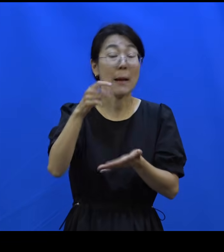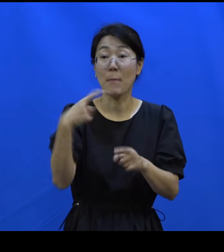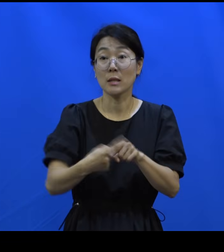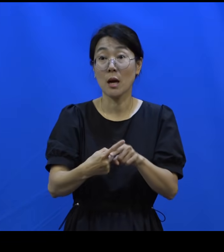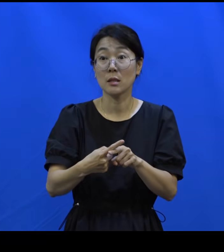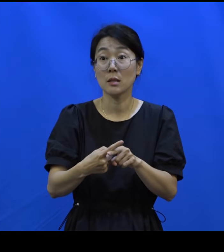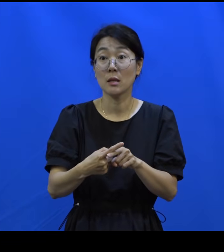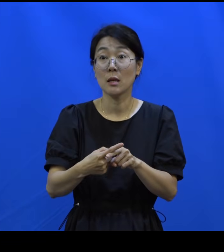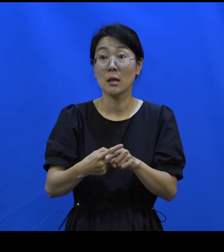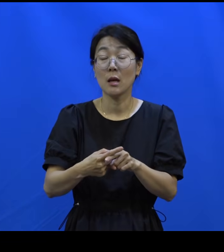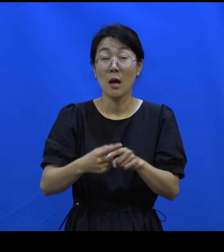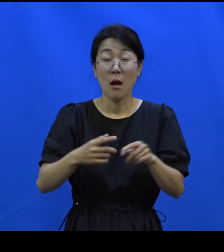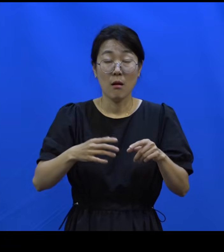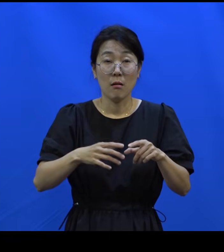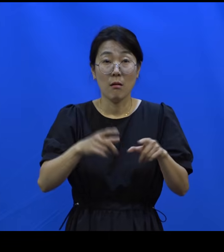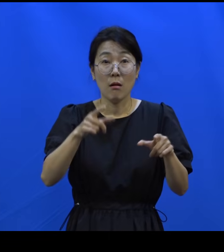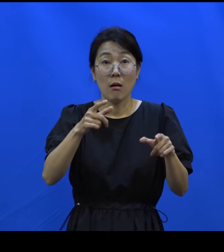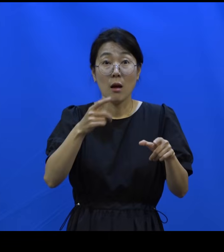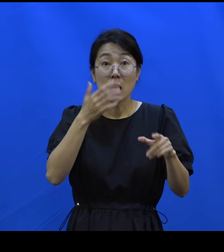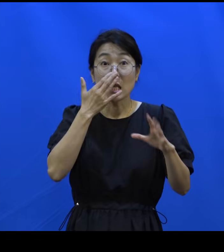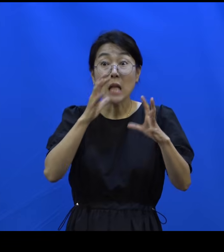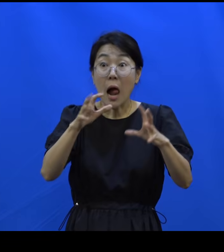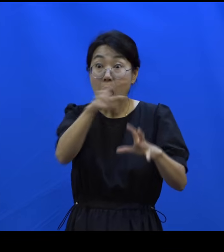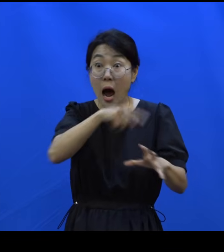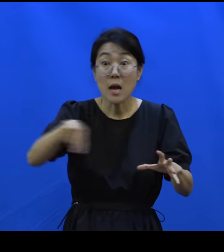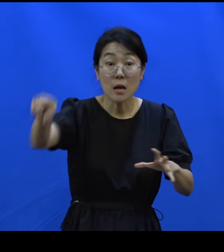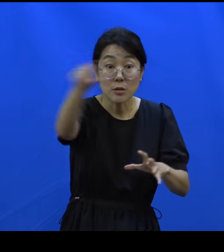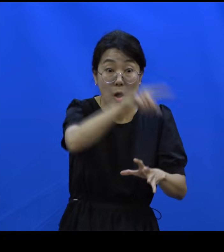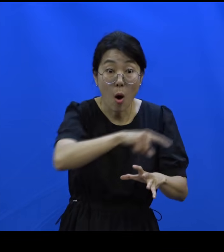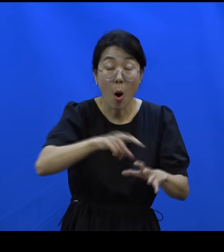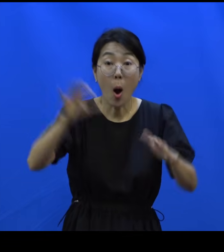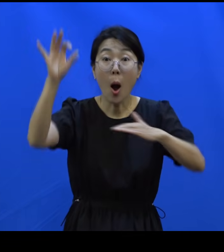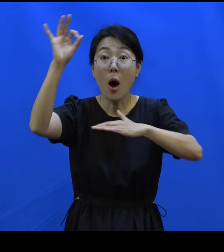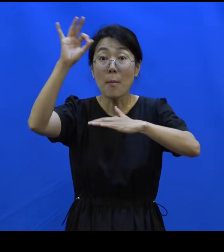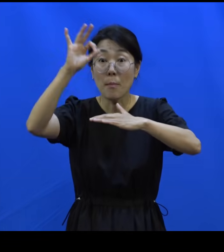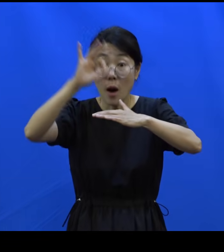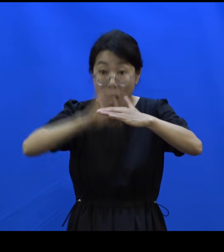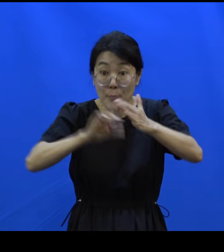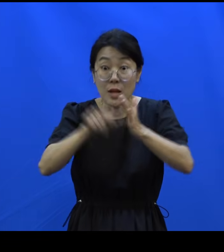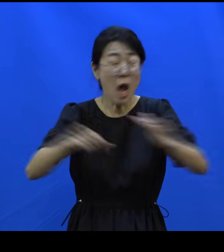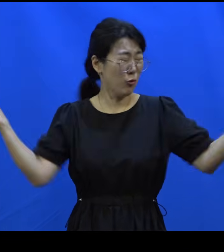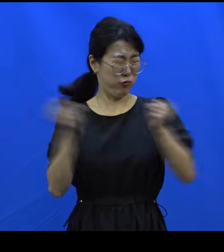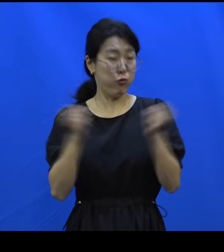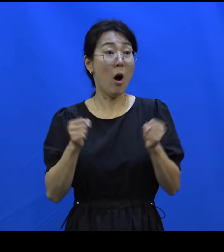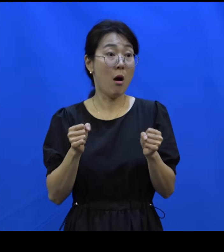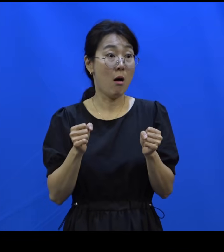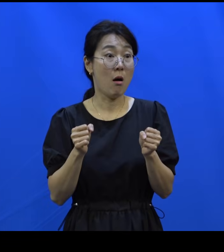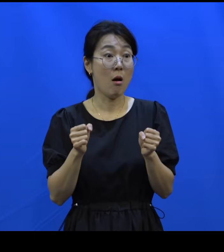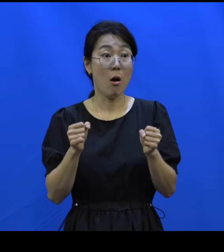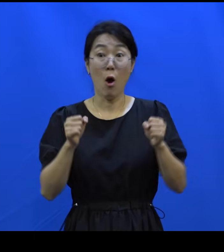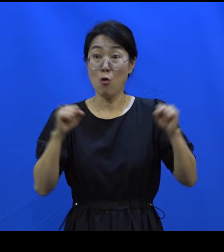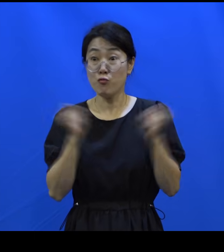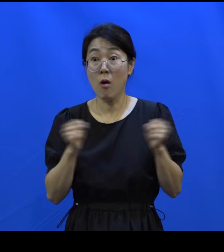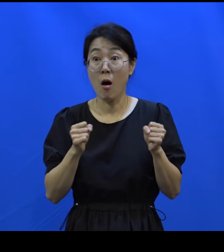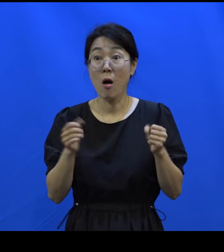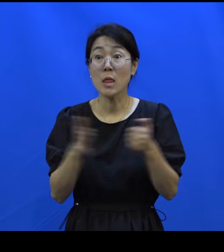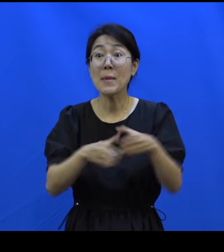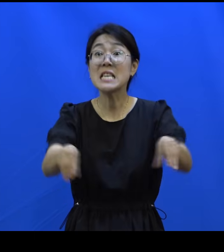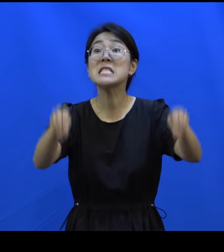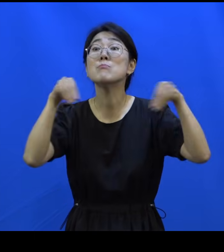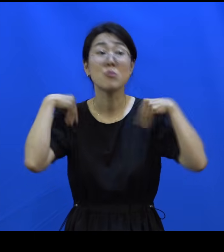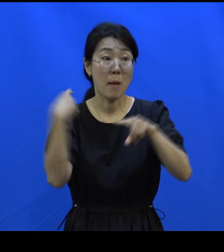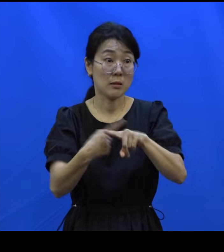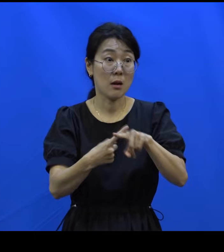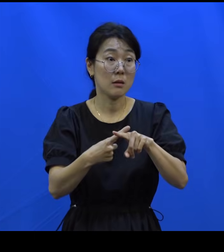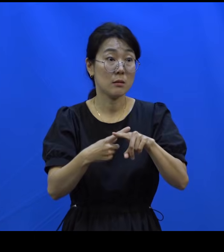겨울에 겉옷이 없으면 생존권의 침해를 받기 때문에 상대방이 겉옷을 요구하는 재판에서 승소를 했더라도 저녁이